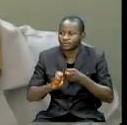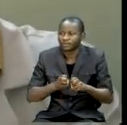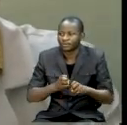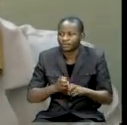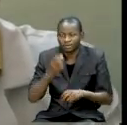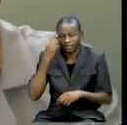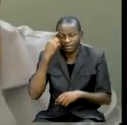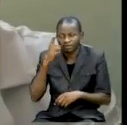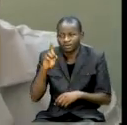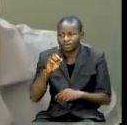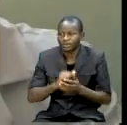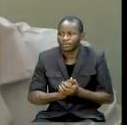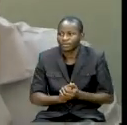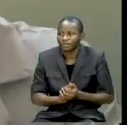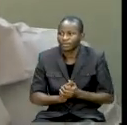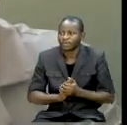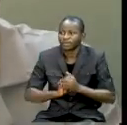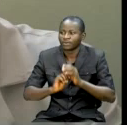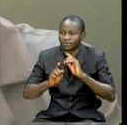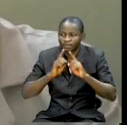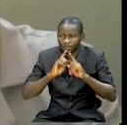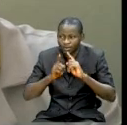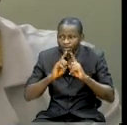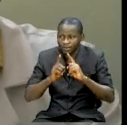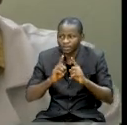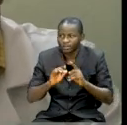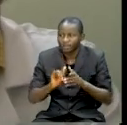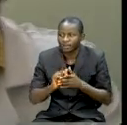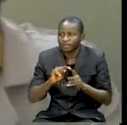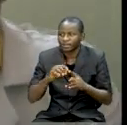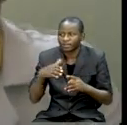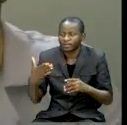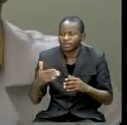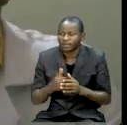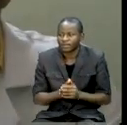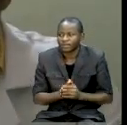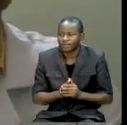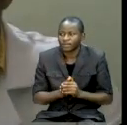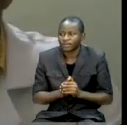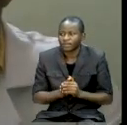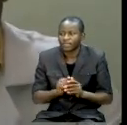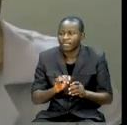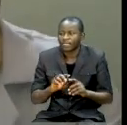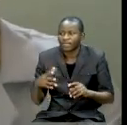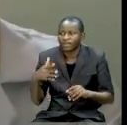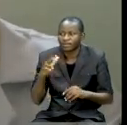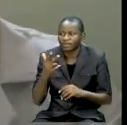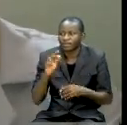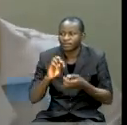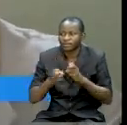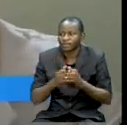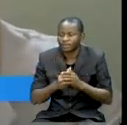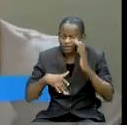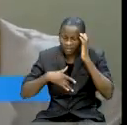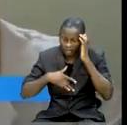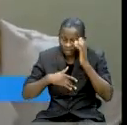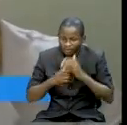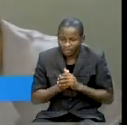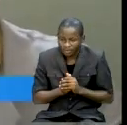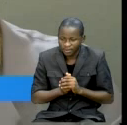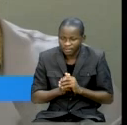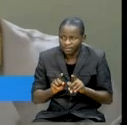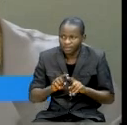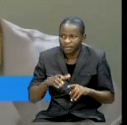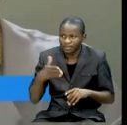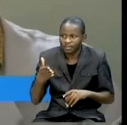se présente devant un agent allergène. Et puis troisième, il y a l'asthme de fort. Là, c'est beaucoup